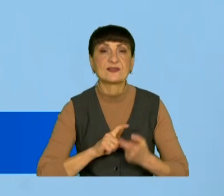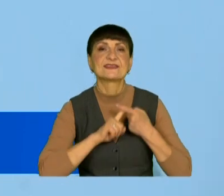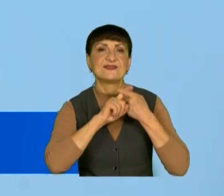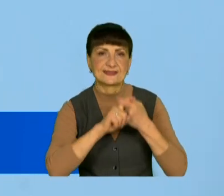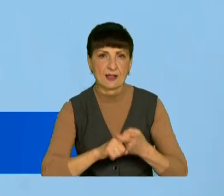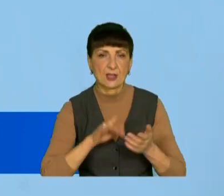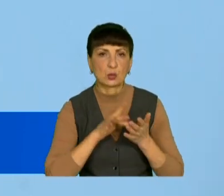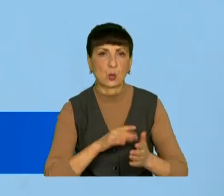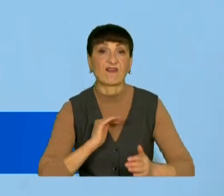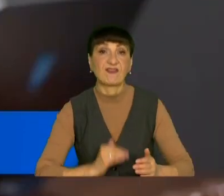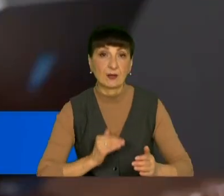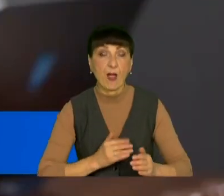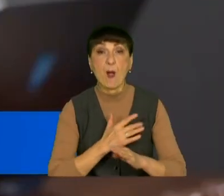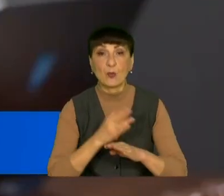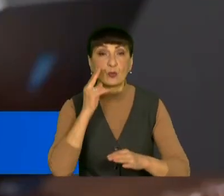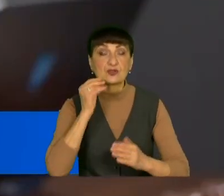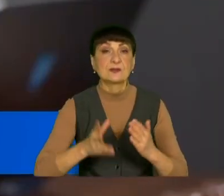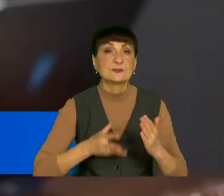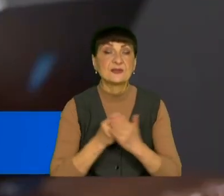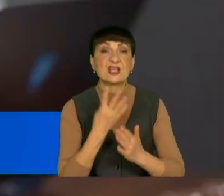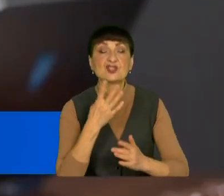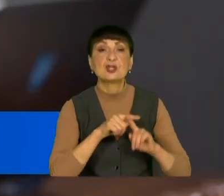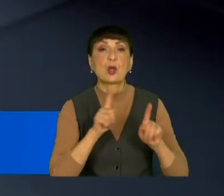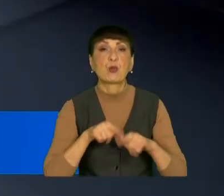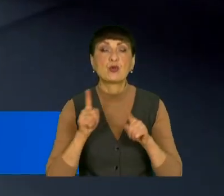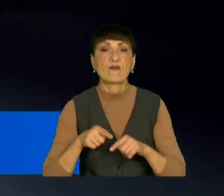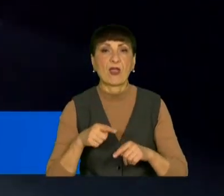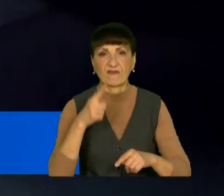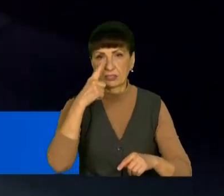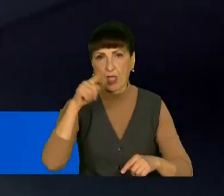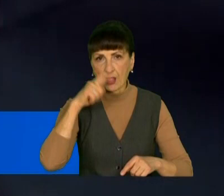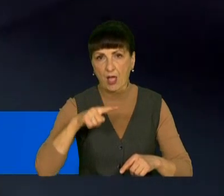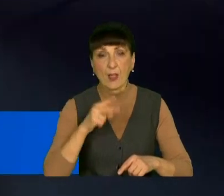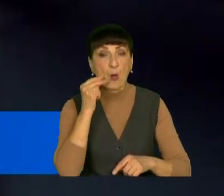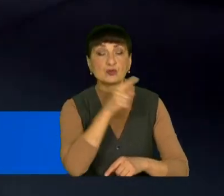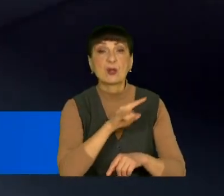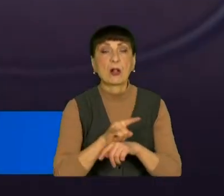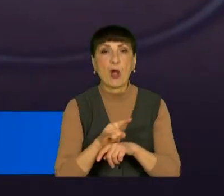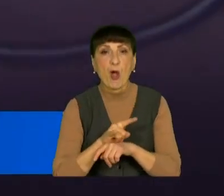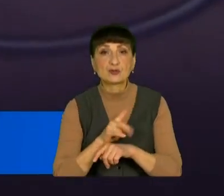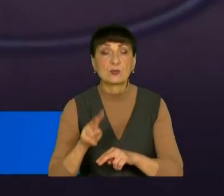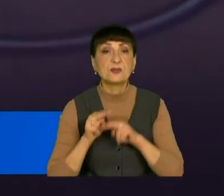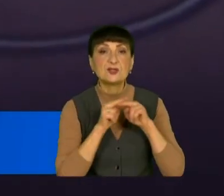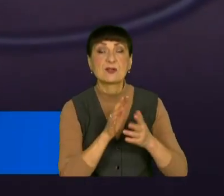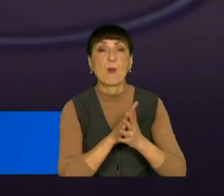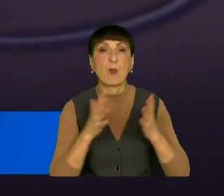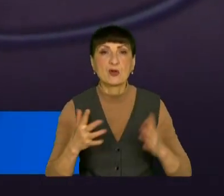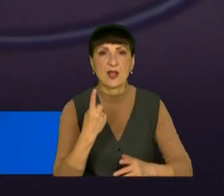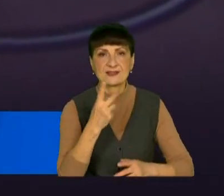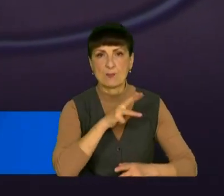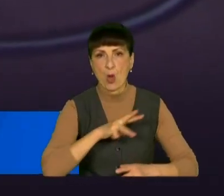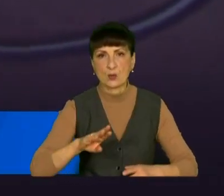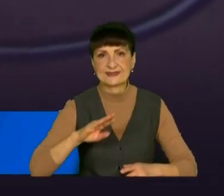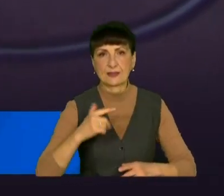с турфирмой. После мужчина оплатил 4 путевки в Таиланд. Сотруднику лжеагентства он перечислил больше 1 000 000